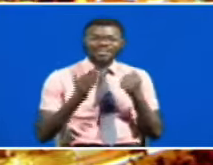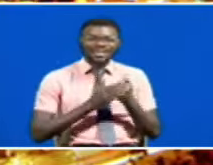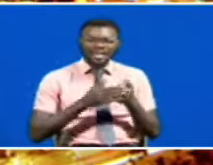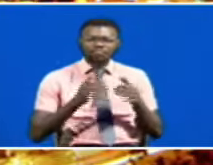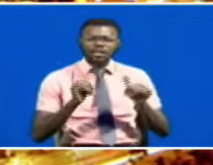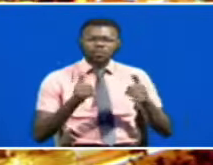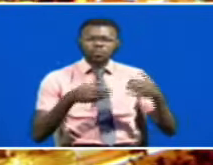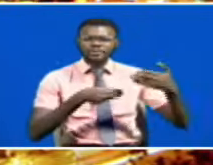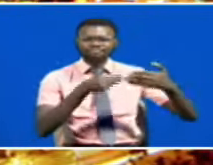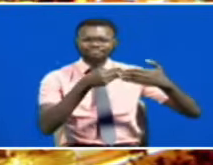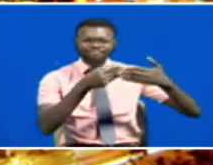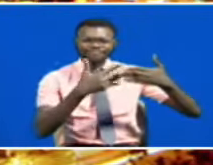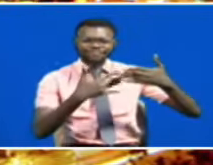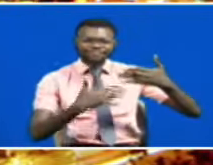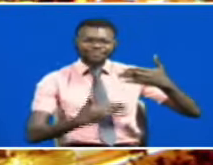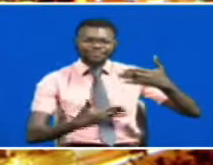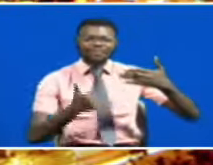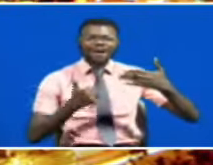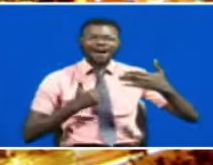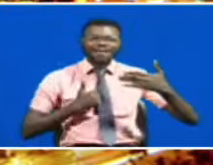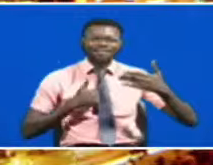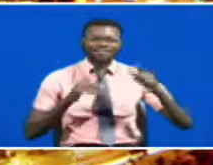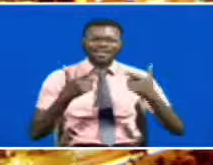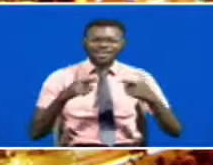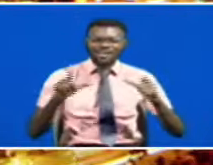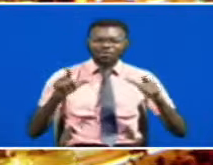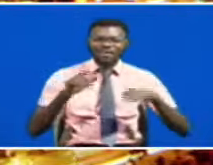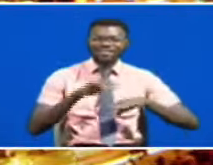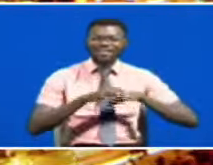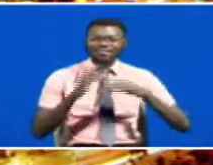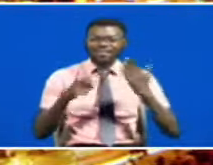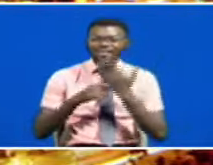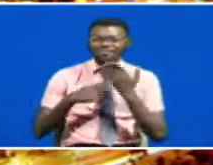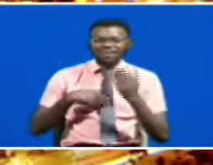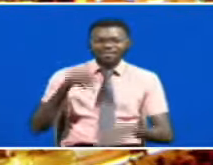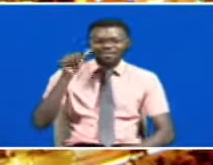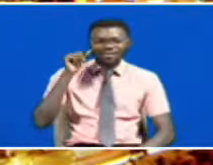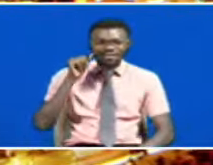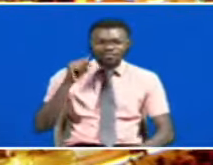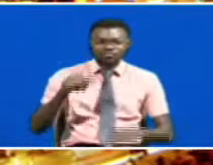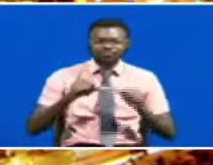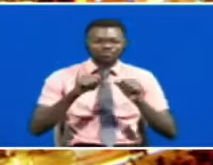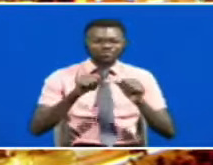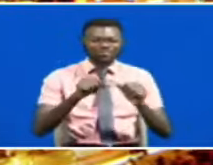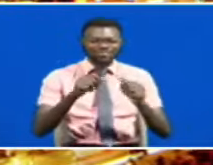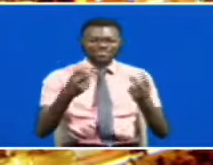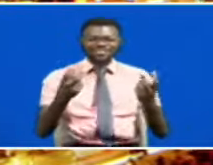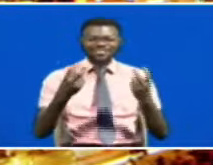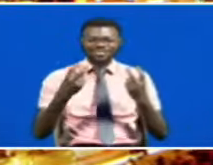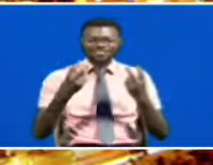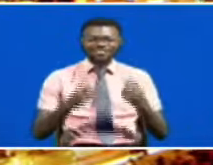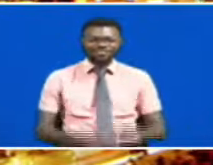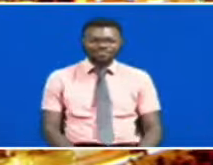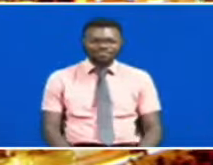ambapo tutakuwa na taarifa hizi na nyingi zaidi kwa lugha ya Kiingereza. Mimi naitwa Alimanzu, endelea kutazama.